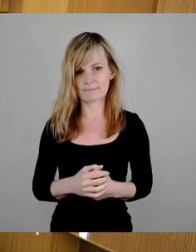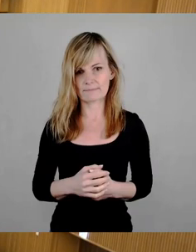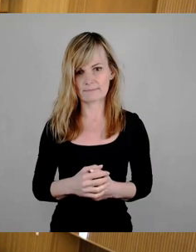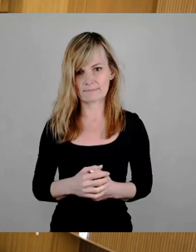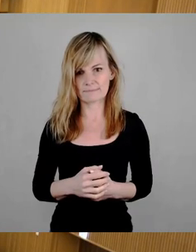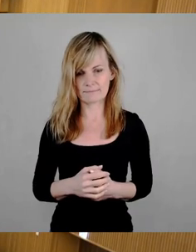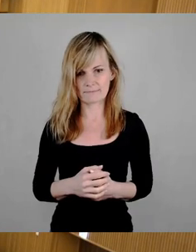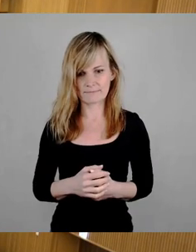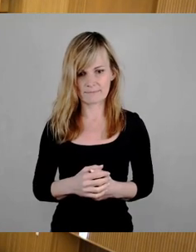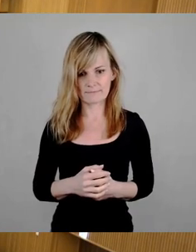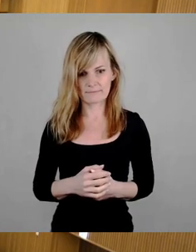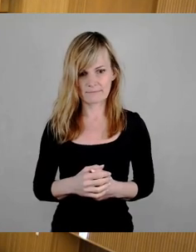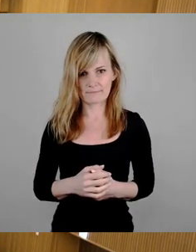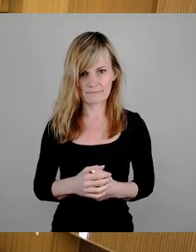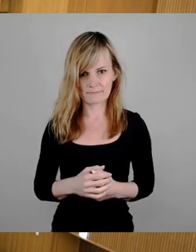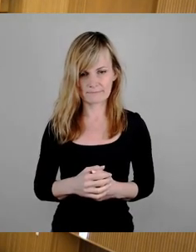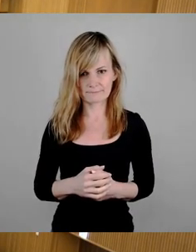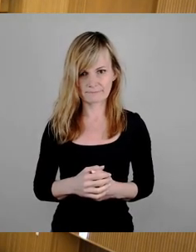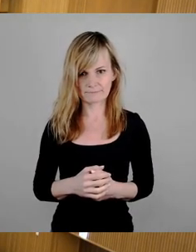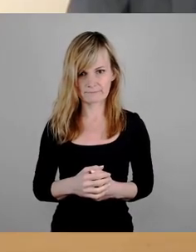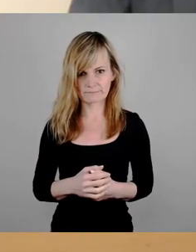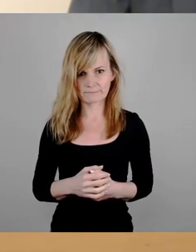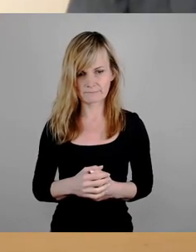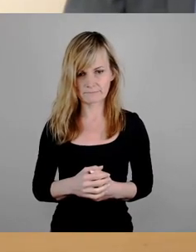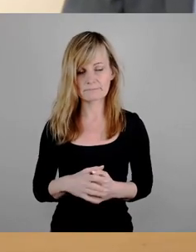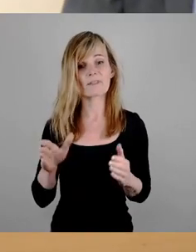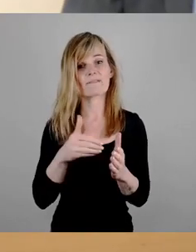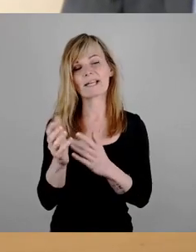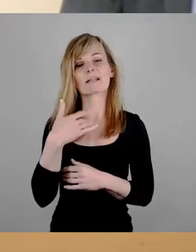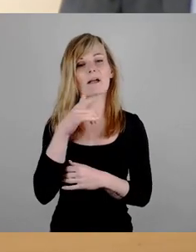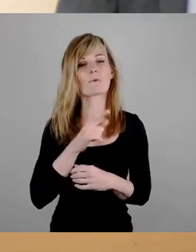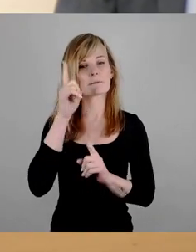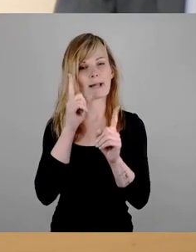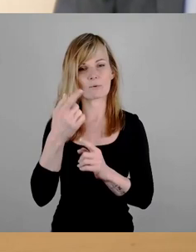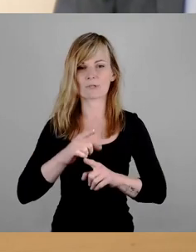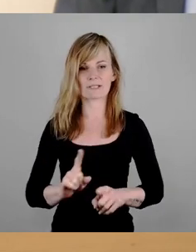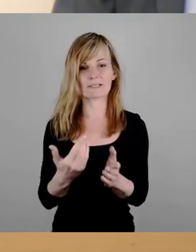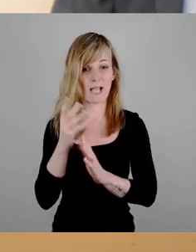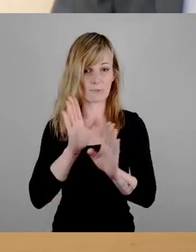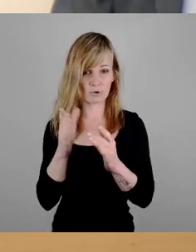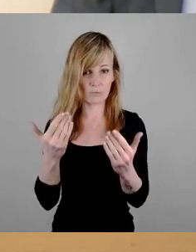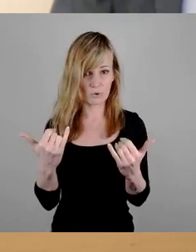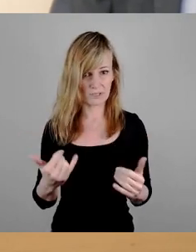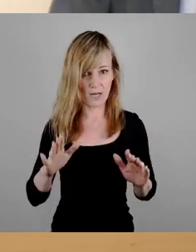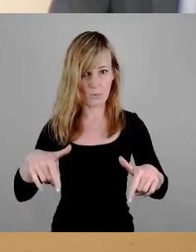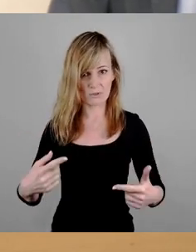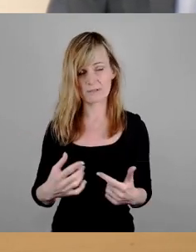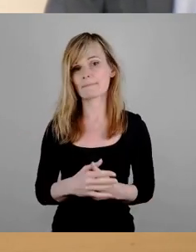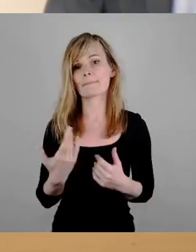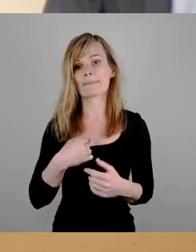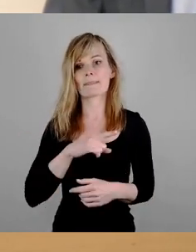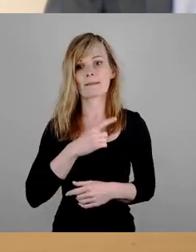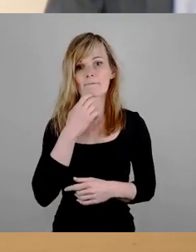So, weitere Wortmeldung haben wir nicht. Dann kommen wir mal in die Abstimmung. Das würde ich wie folgt